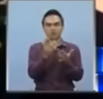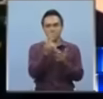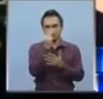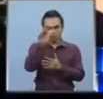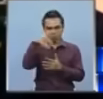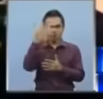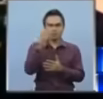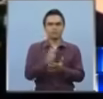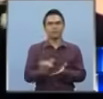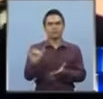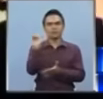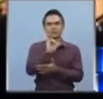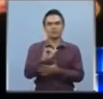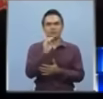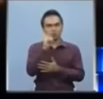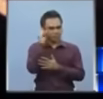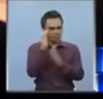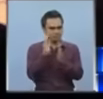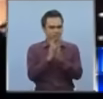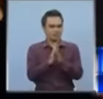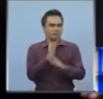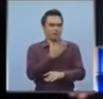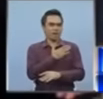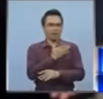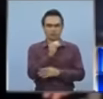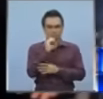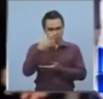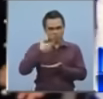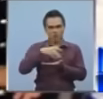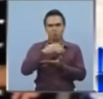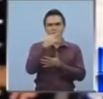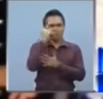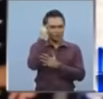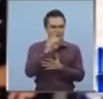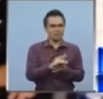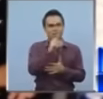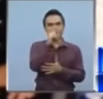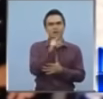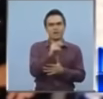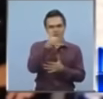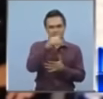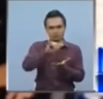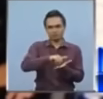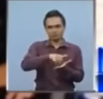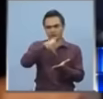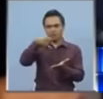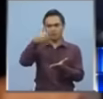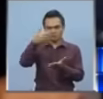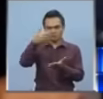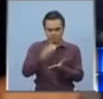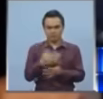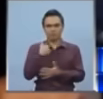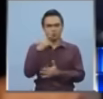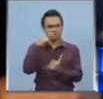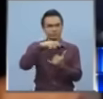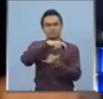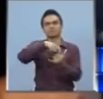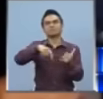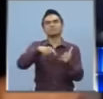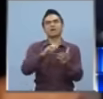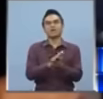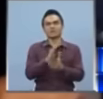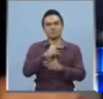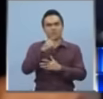นั้นญาติก็ไปปรึกษาพระเกจิชื่อดังได้ความเขาว่าเหตุคนตายแล้วฟื้นเคยเกิดขึ้นจริงในกรณีของยายเทียบนั้นอาจเป็นเพราะ